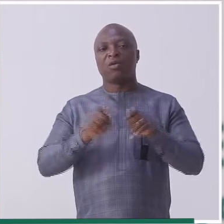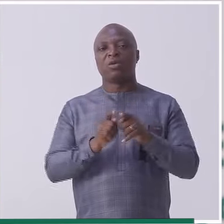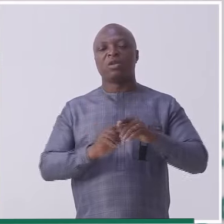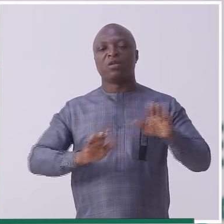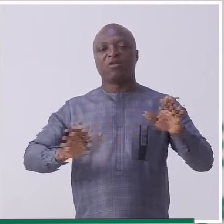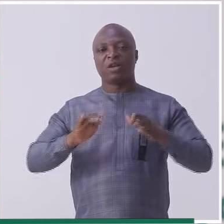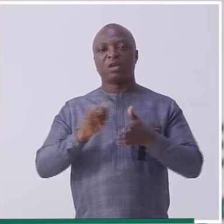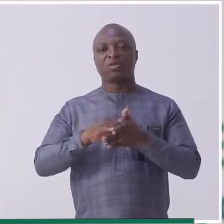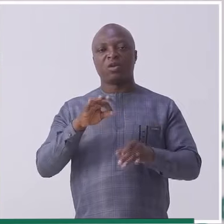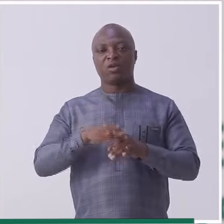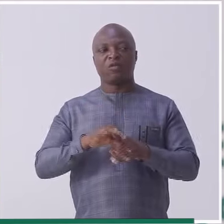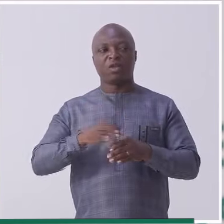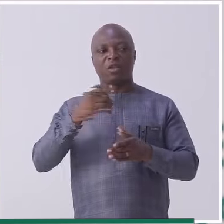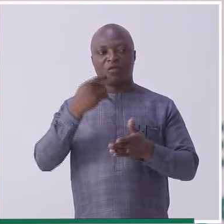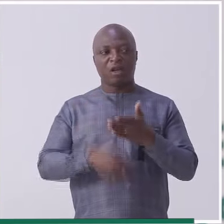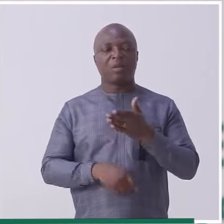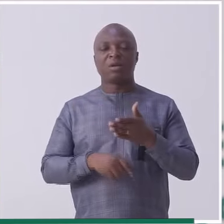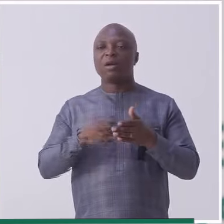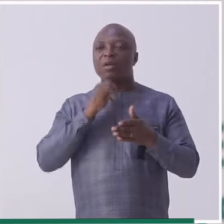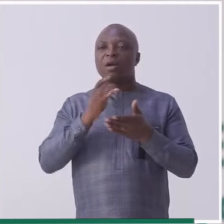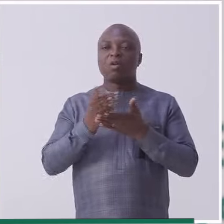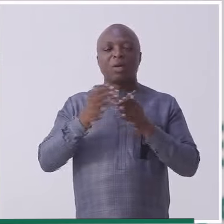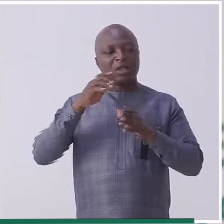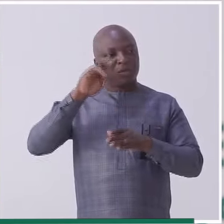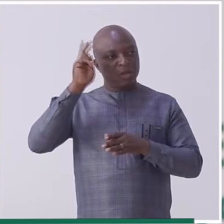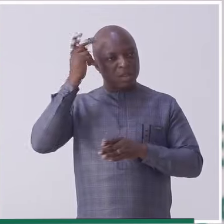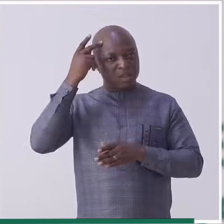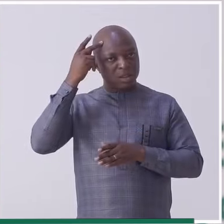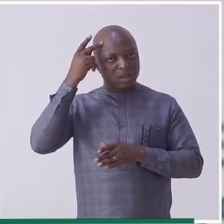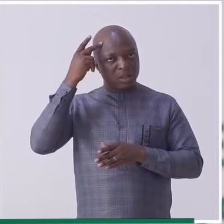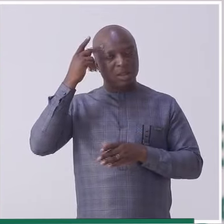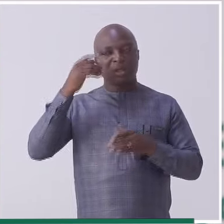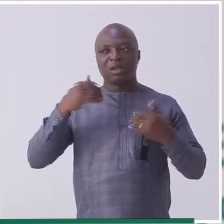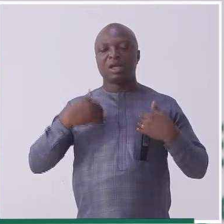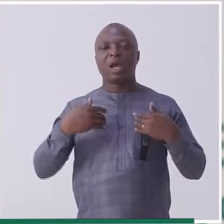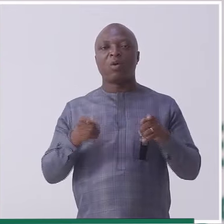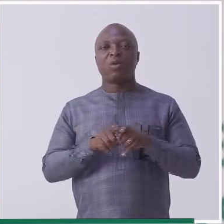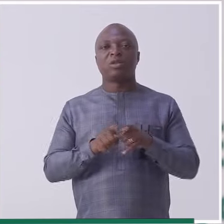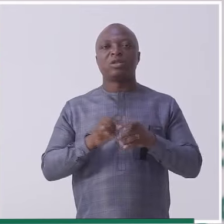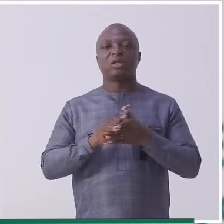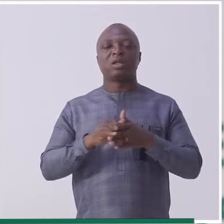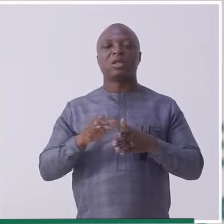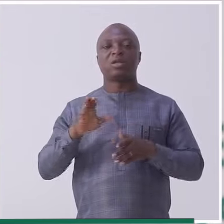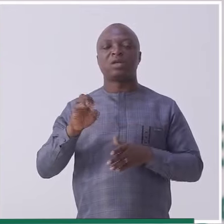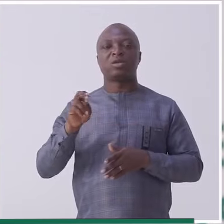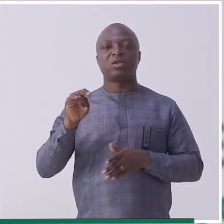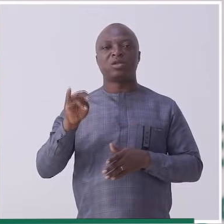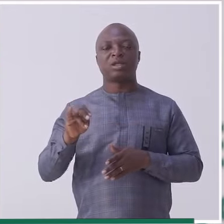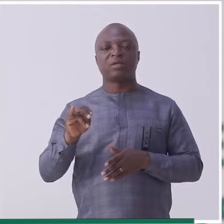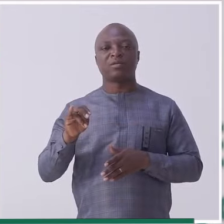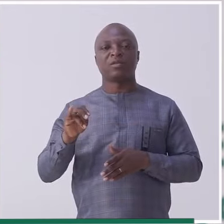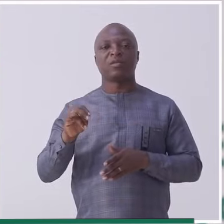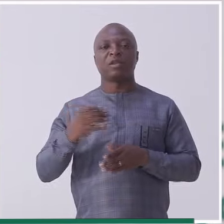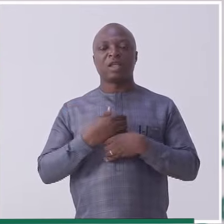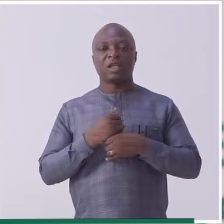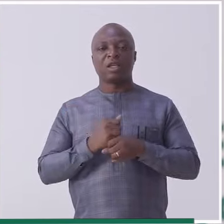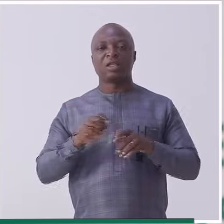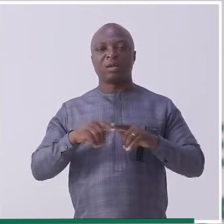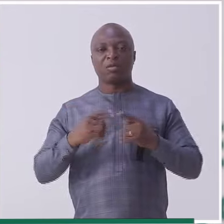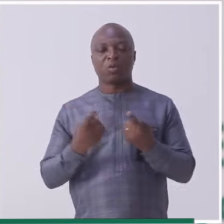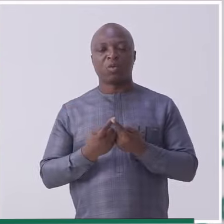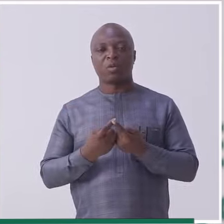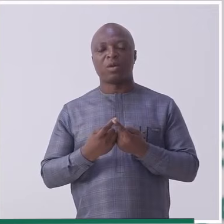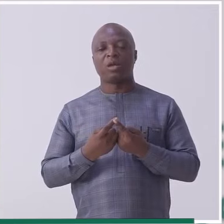émettre un vote valable. Il n'y a pas que les partis politiques. Il y a également la Commission électorale nationale indépendante et ses